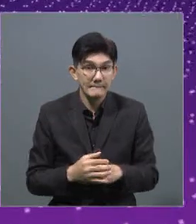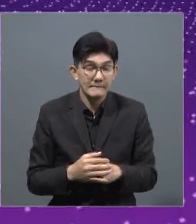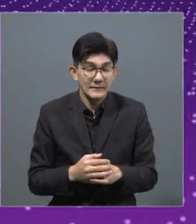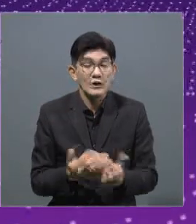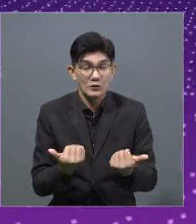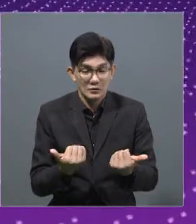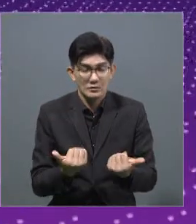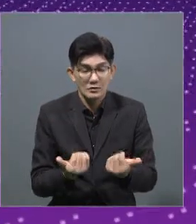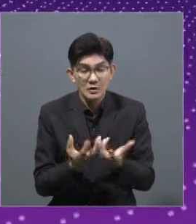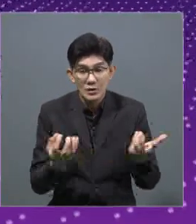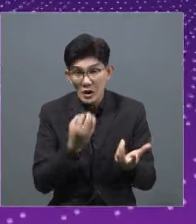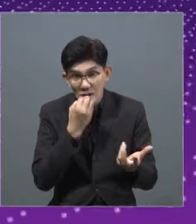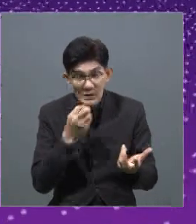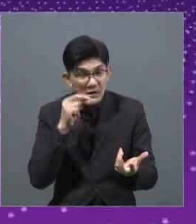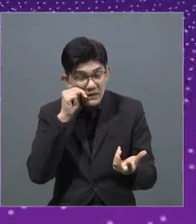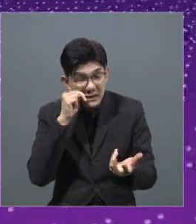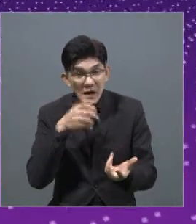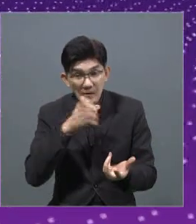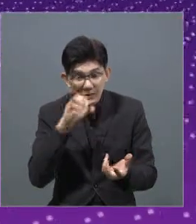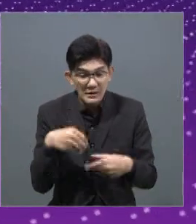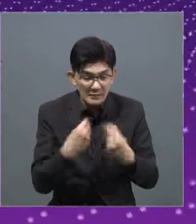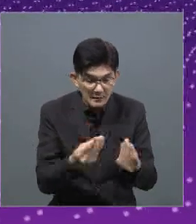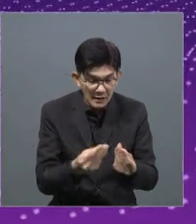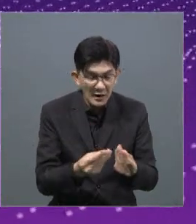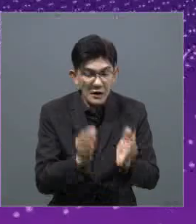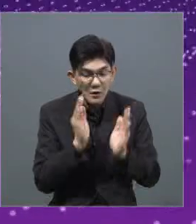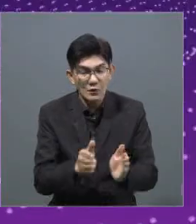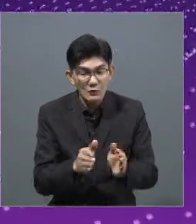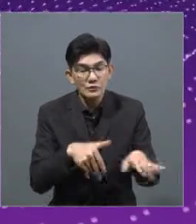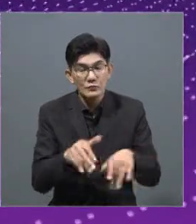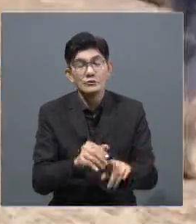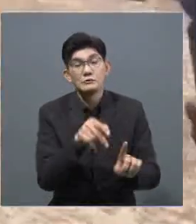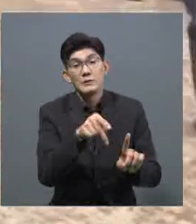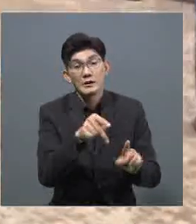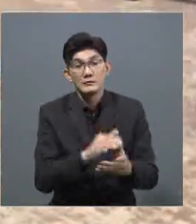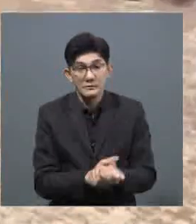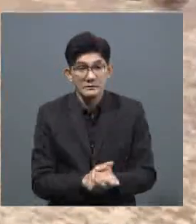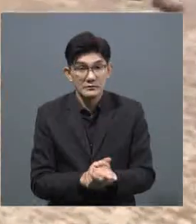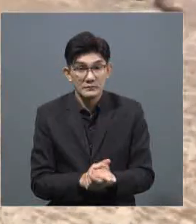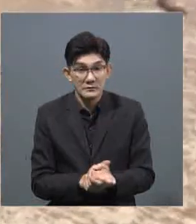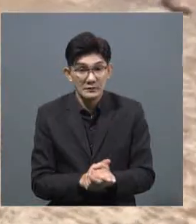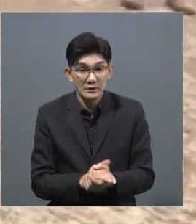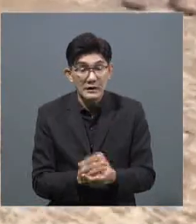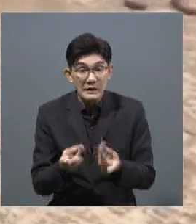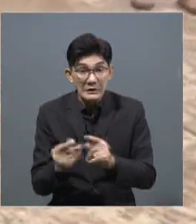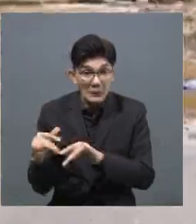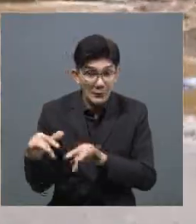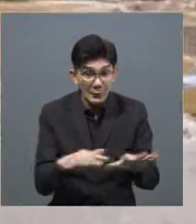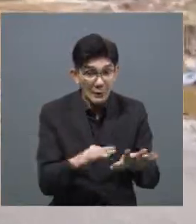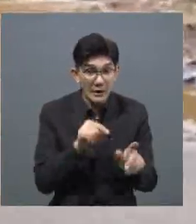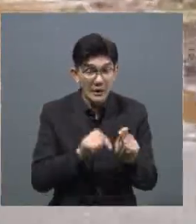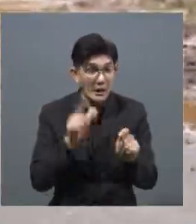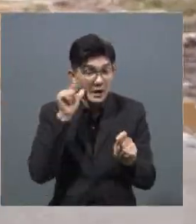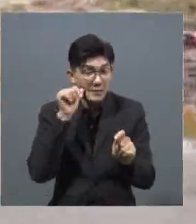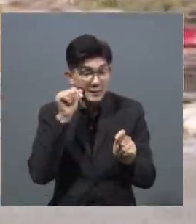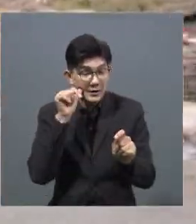แล้วก็ได้นำอาหารน้ำดื่มเข้าไปช่วยเหลือชาวบ้านประมาณ 1,000 คนครับไปดูความคืบหน้ากรณีที่ดินสไลด์ในพื้นที่อำเภอแม่อาย